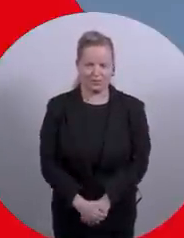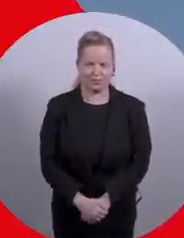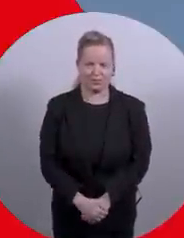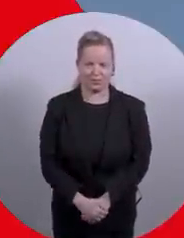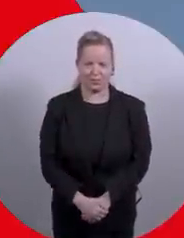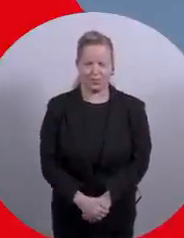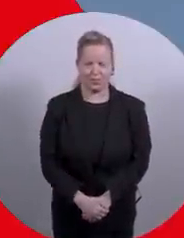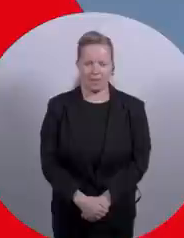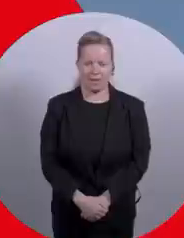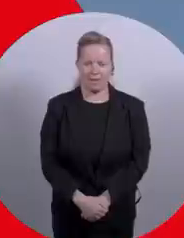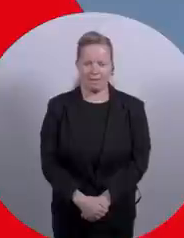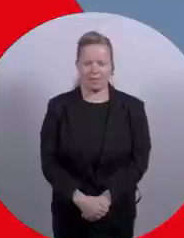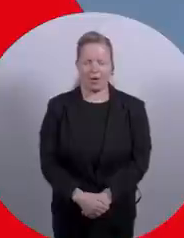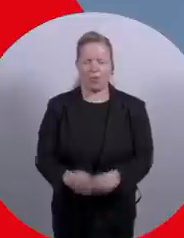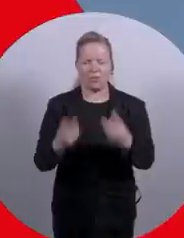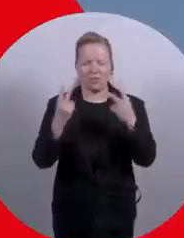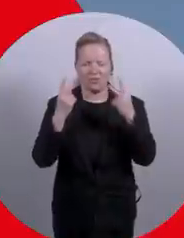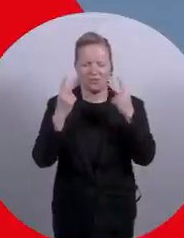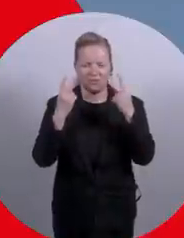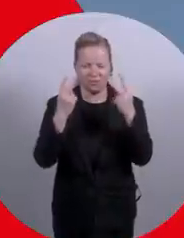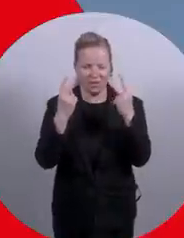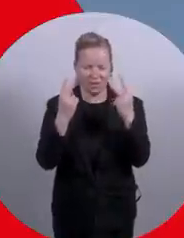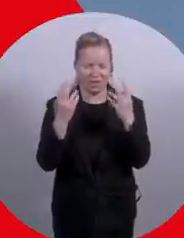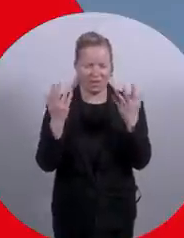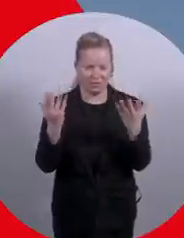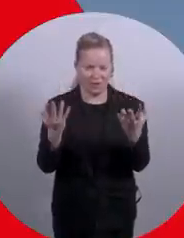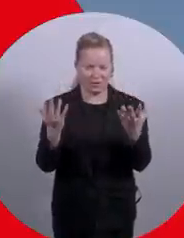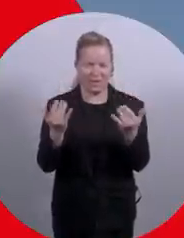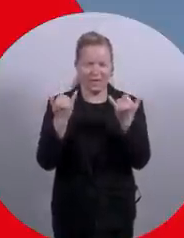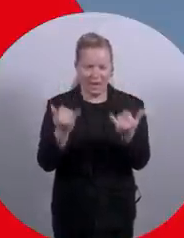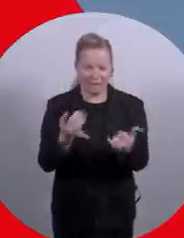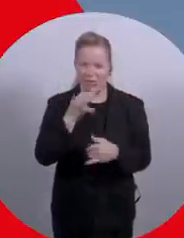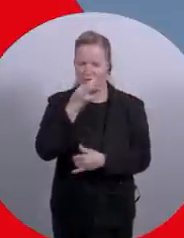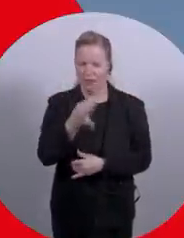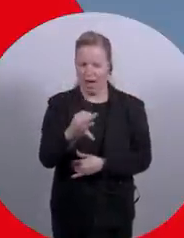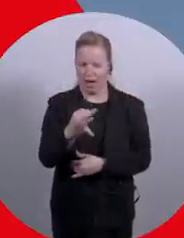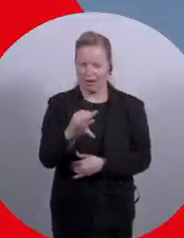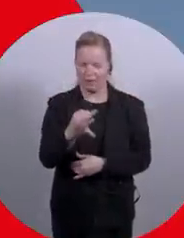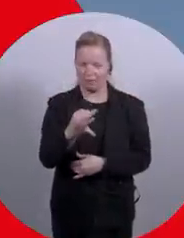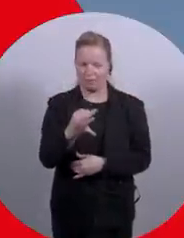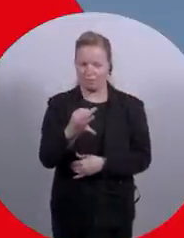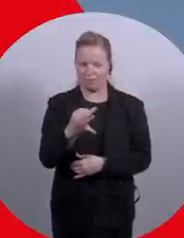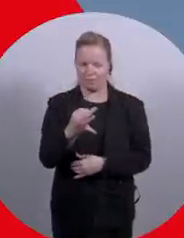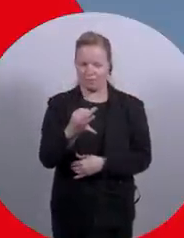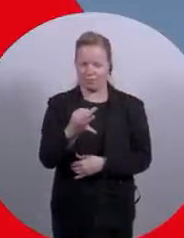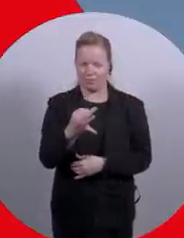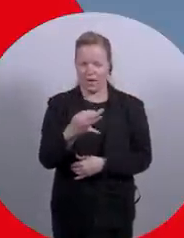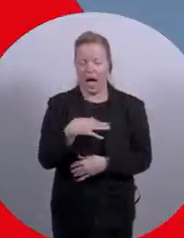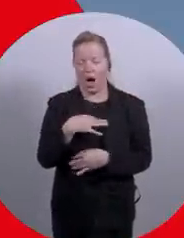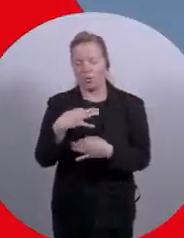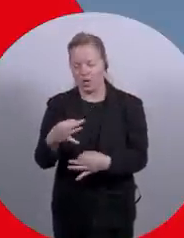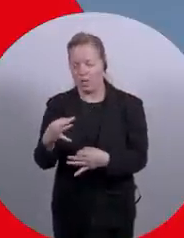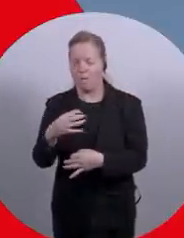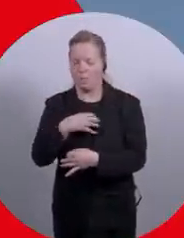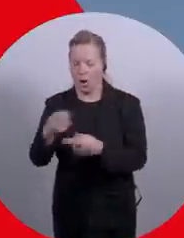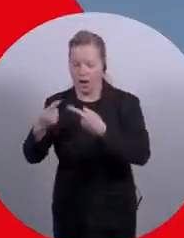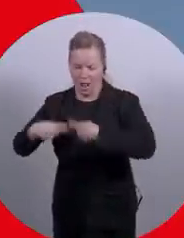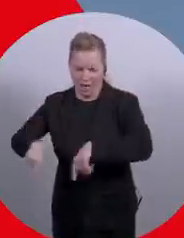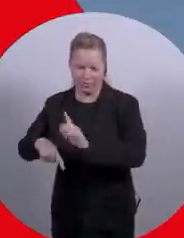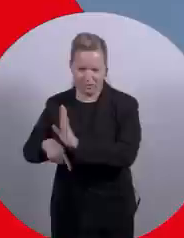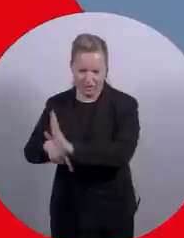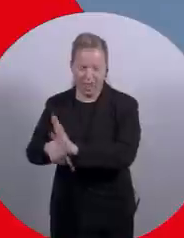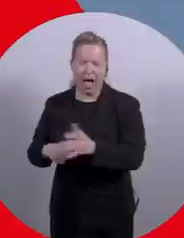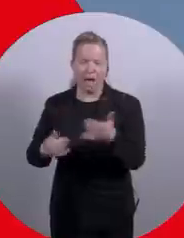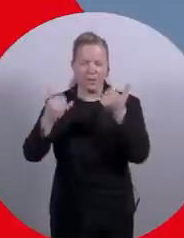und in Wirklichkeit geht ja jetzt genau um die Frage die wir müssen ja erst Ausnahmen des Burgenlandes möglicherweise wir